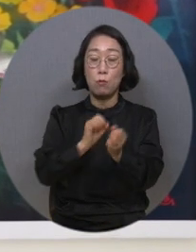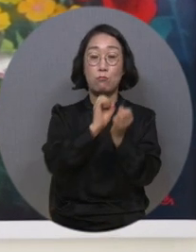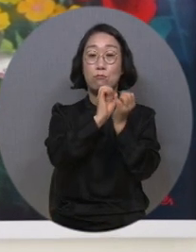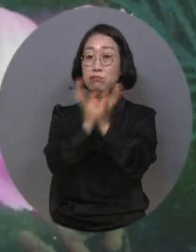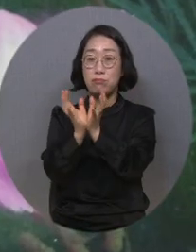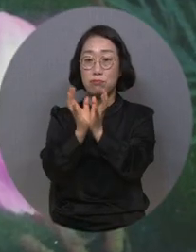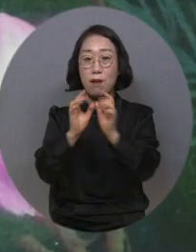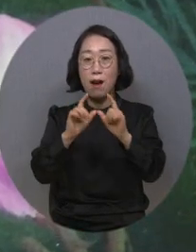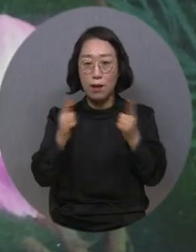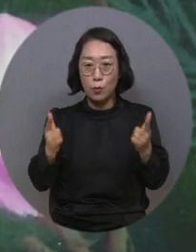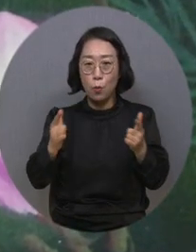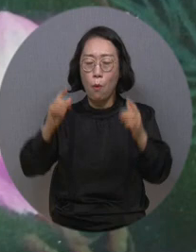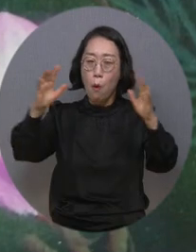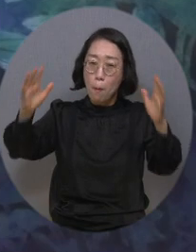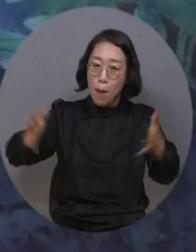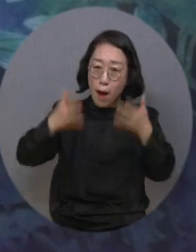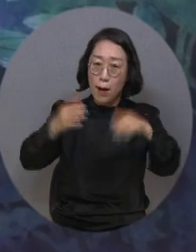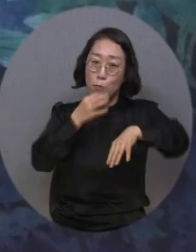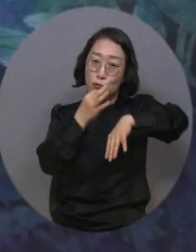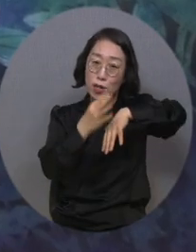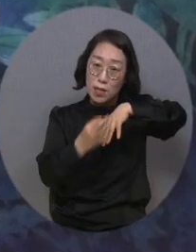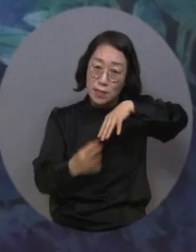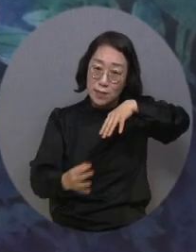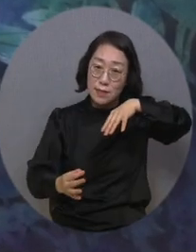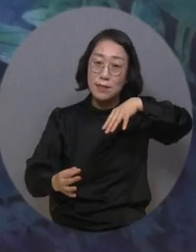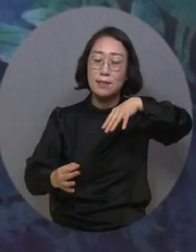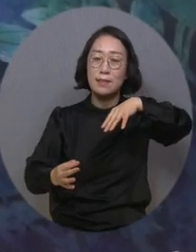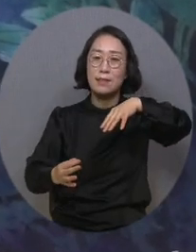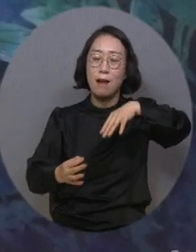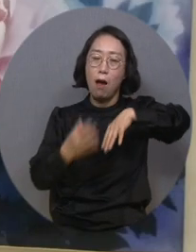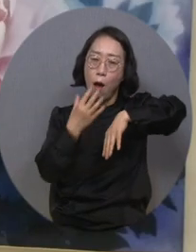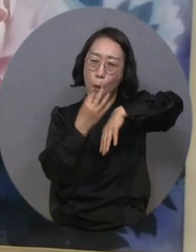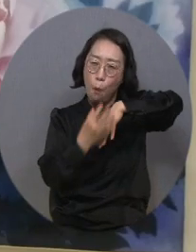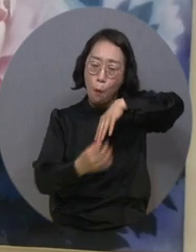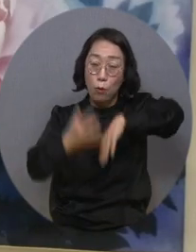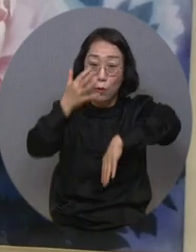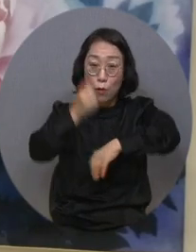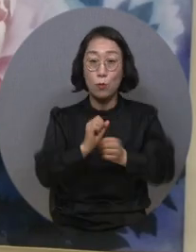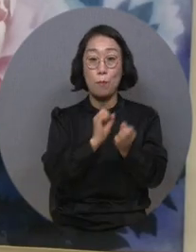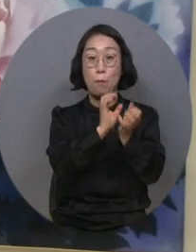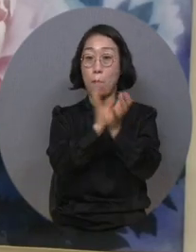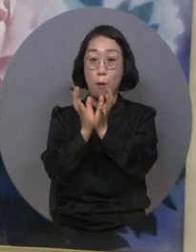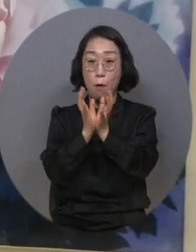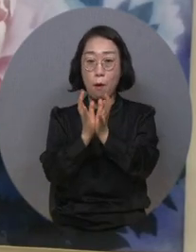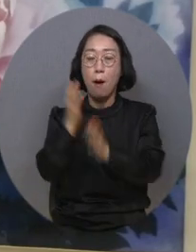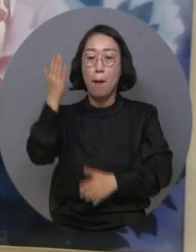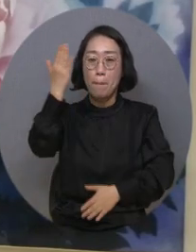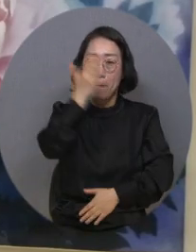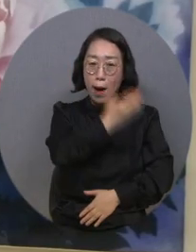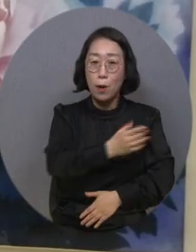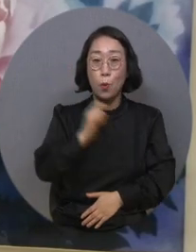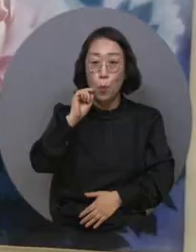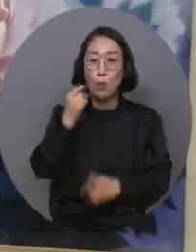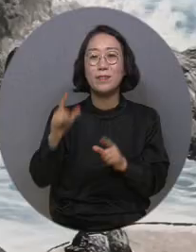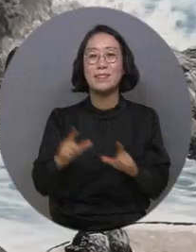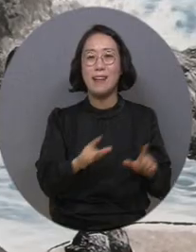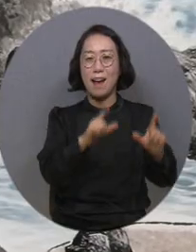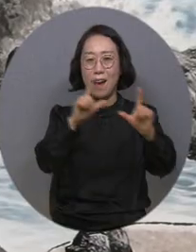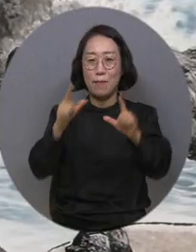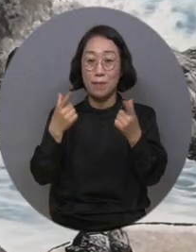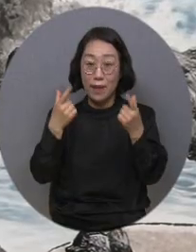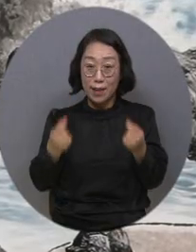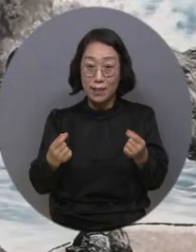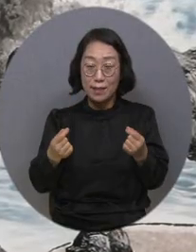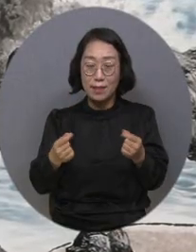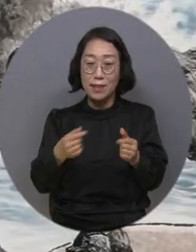아니라 바람과 이슬 등 자연의 품 안에서 피어나는 아름답고 맑고 고운 삶에 닿으려는